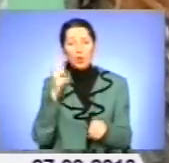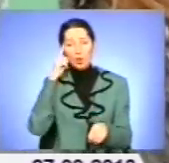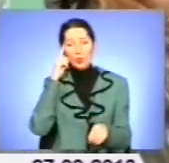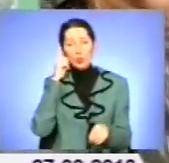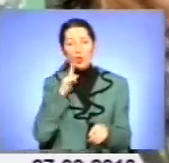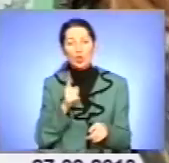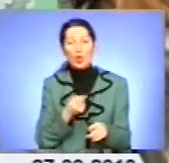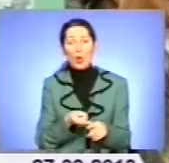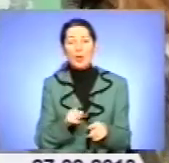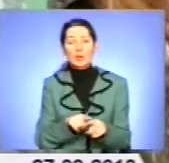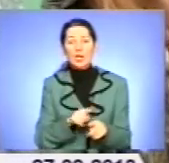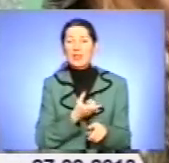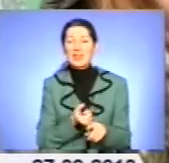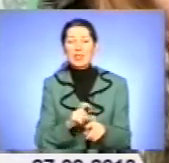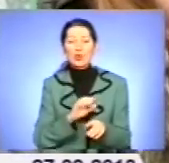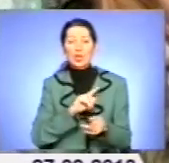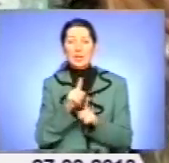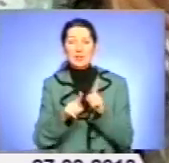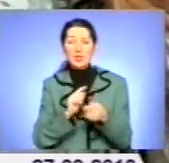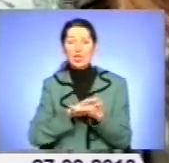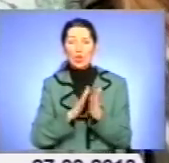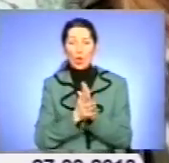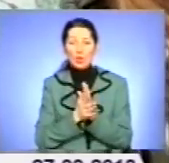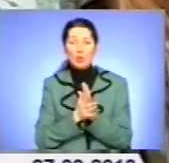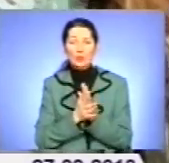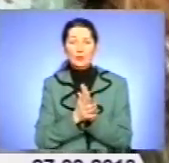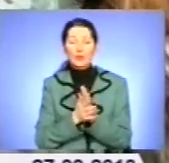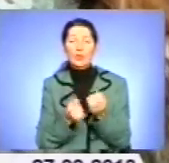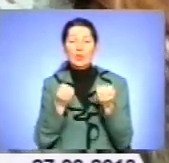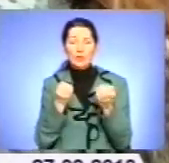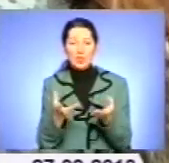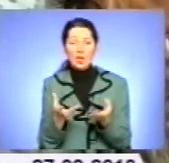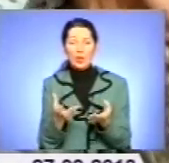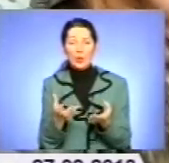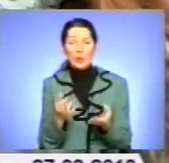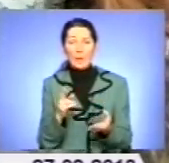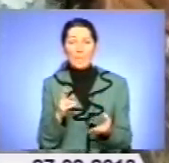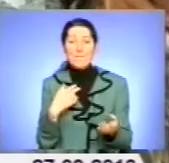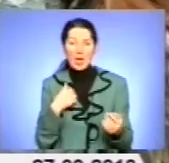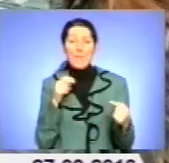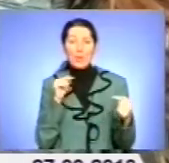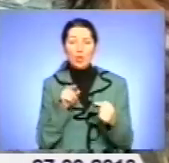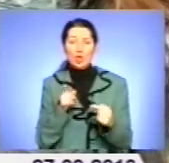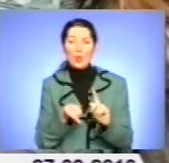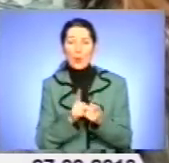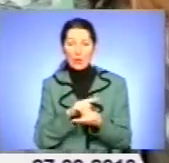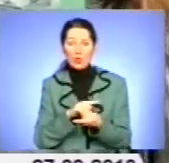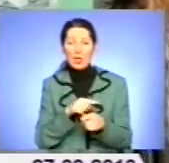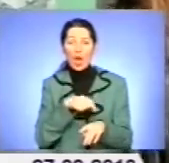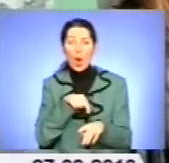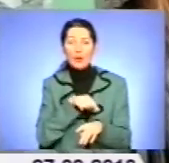це не дуже змінить ситуацію. І, ну, звичайно, я проти цього, що переводили годинники, тому